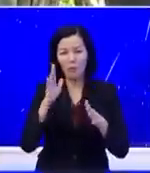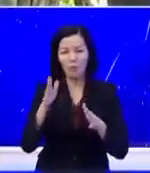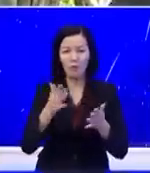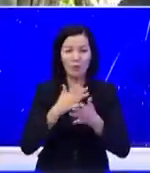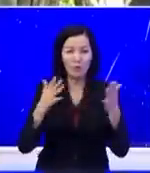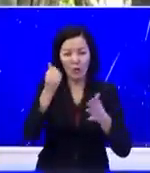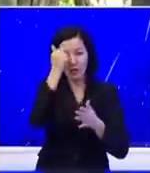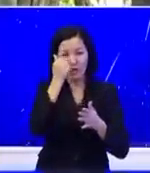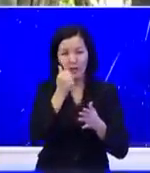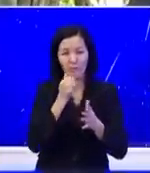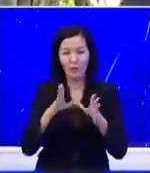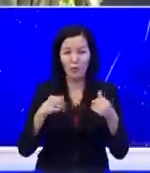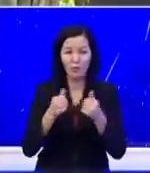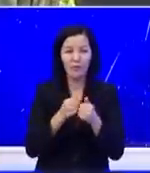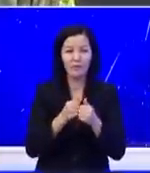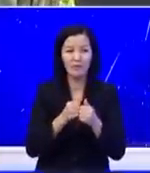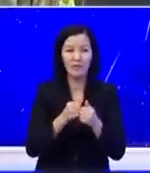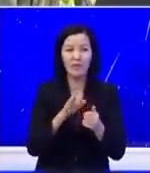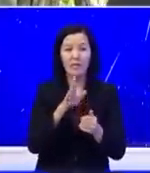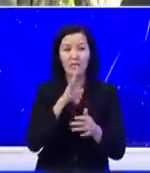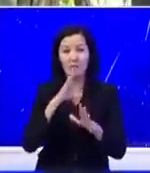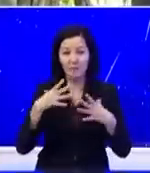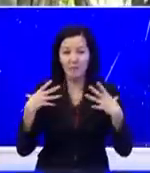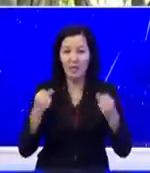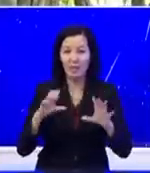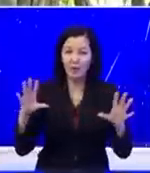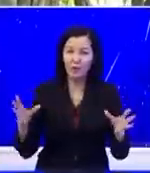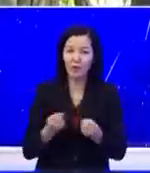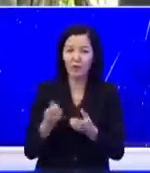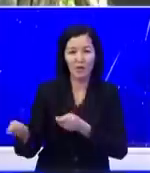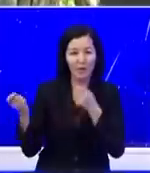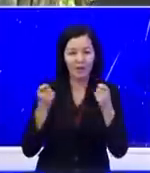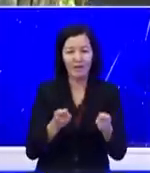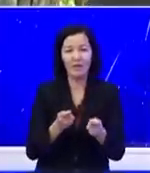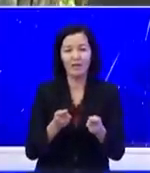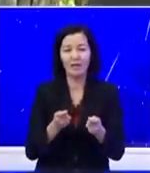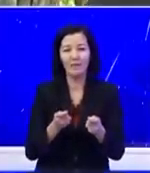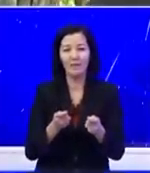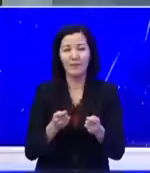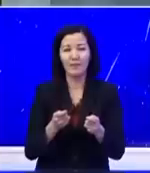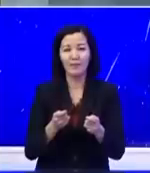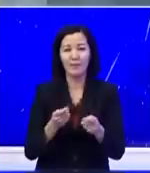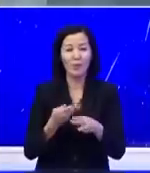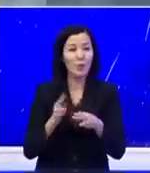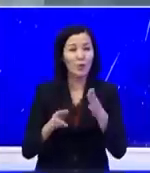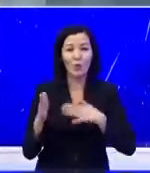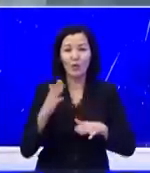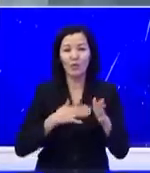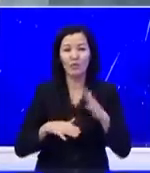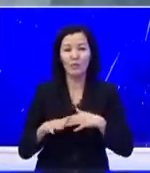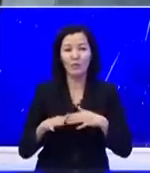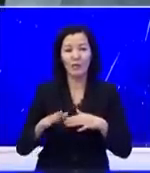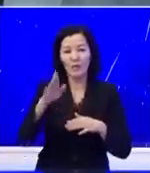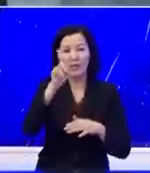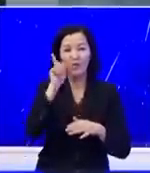рахмет отбасымыздан біздің қызымызды құтқару үшін. Солай. Дәуреннің көзсіз